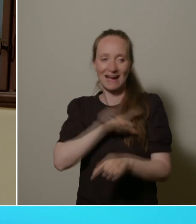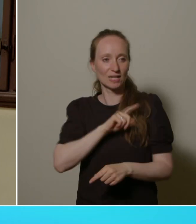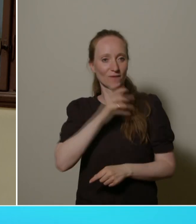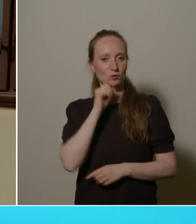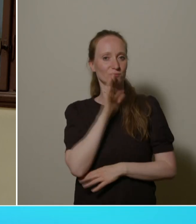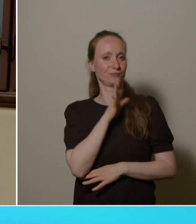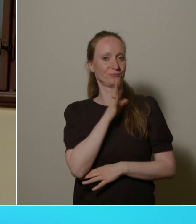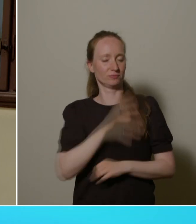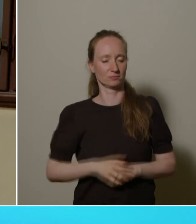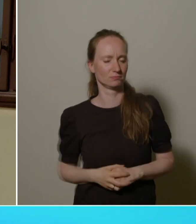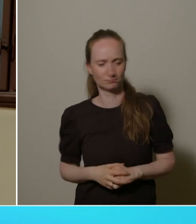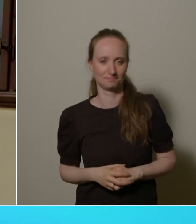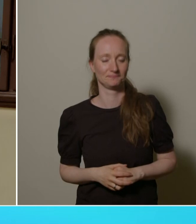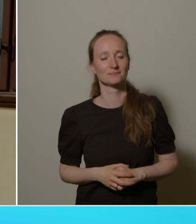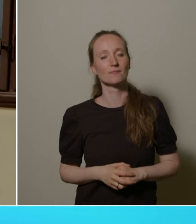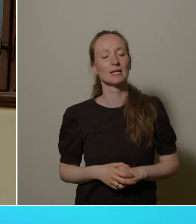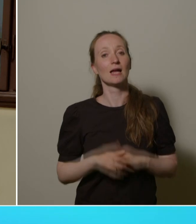halten.